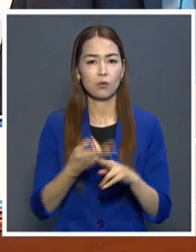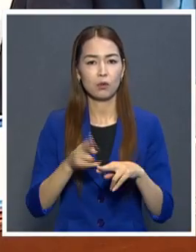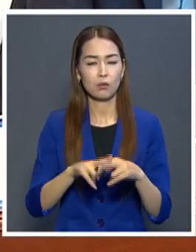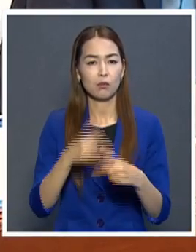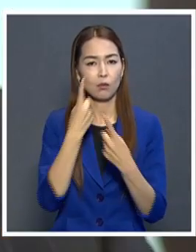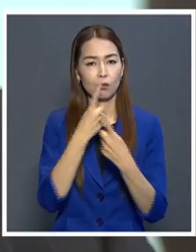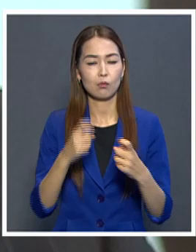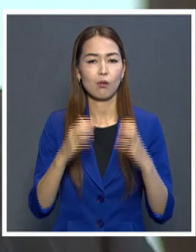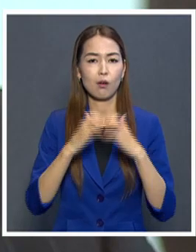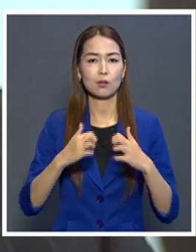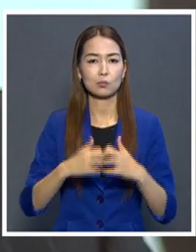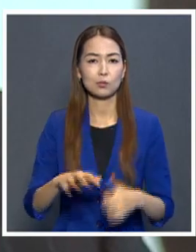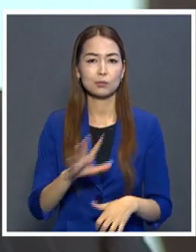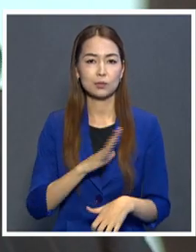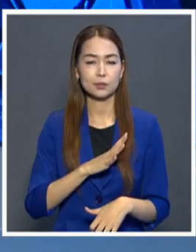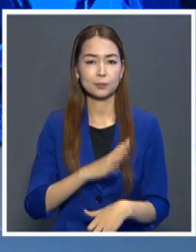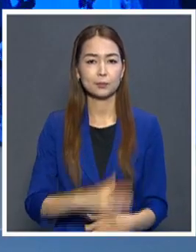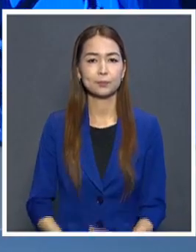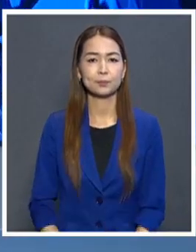мәселелер қаралды.